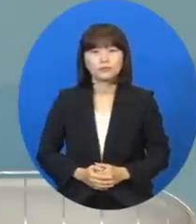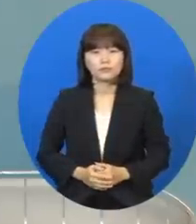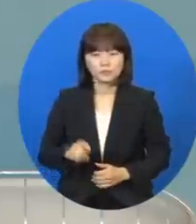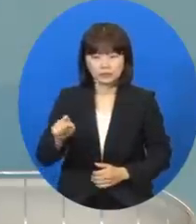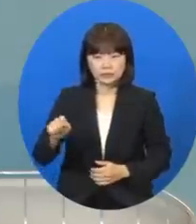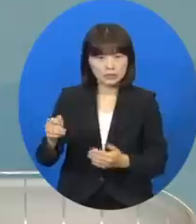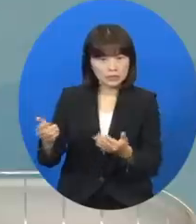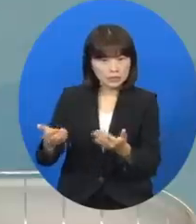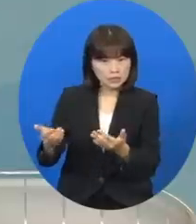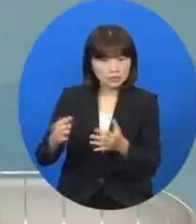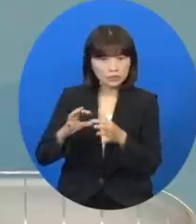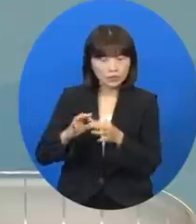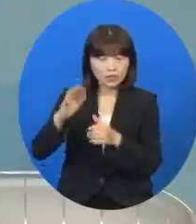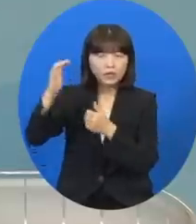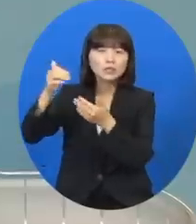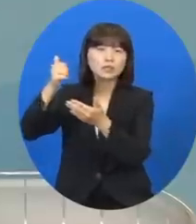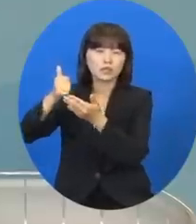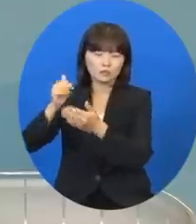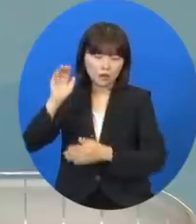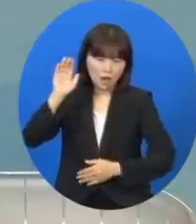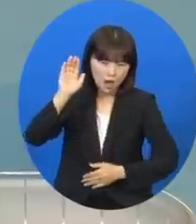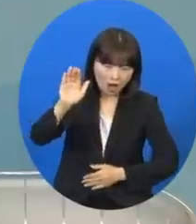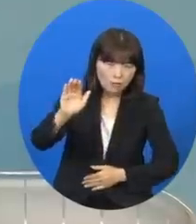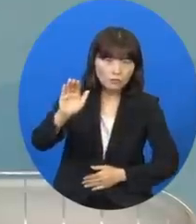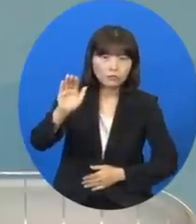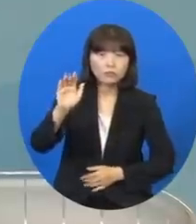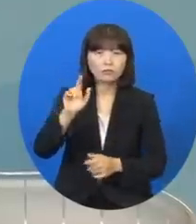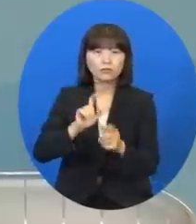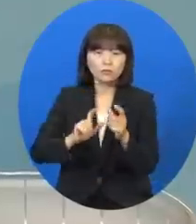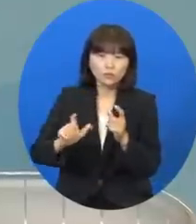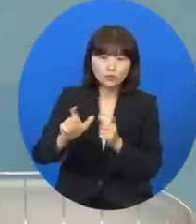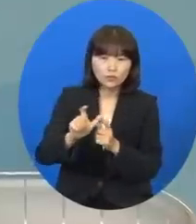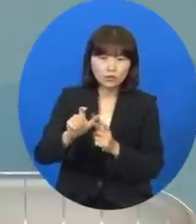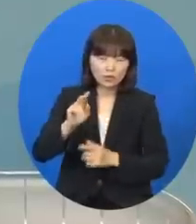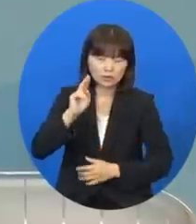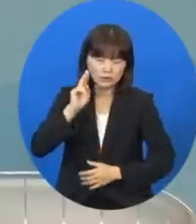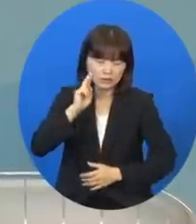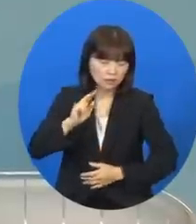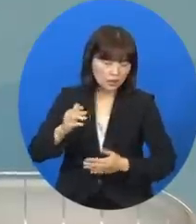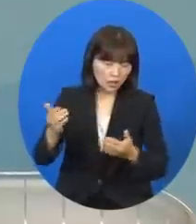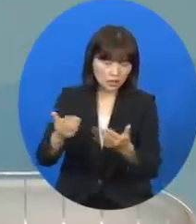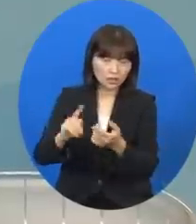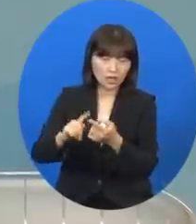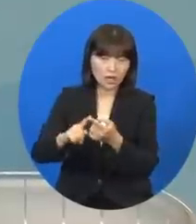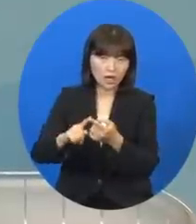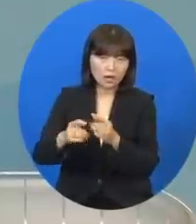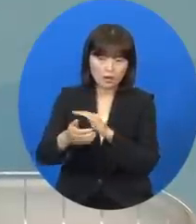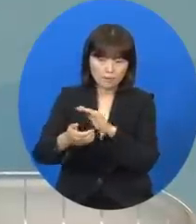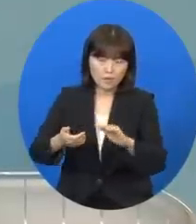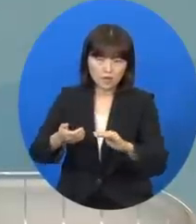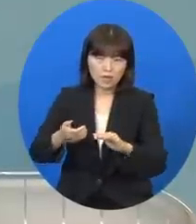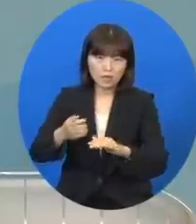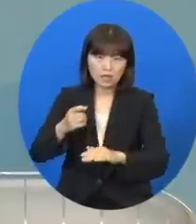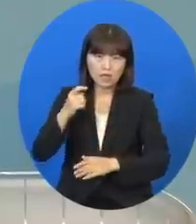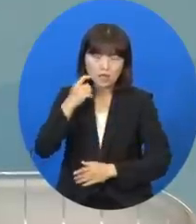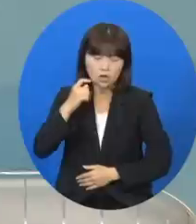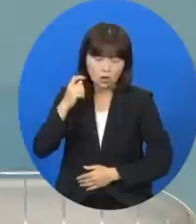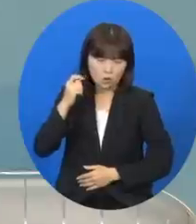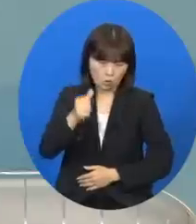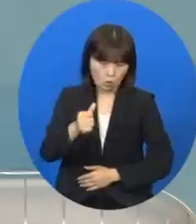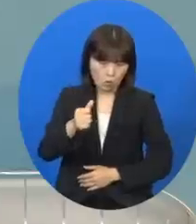일을 통하여 하나님은 앞으로 더 심각한 어떤 일에 대한 경고로 우리를